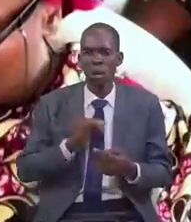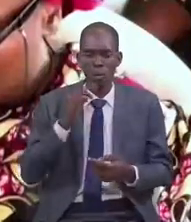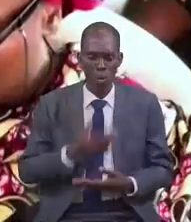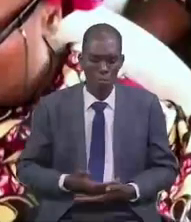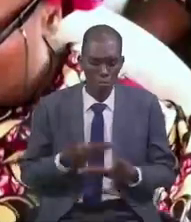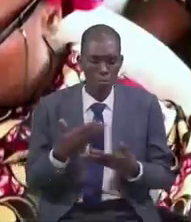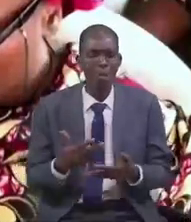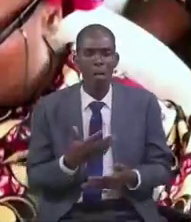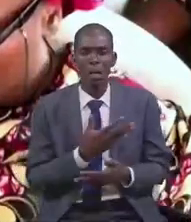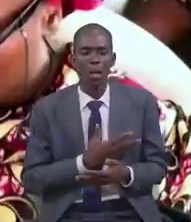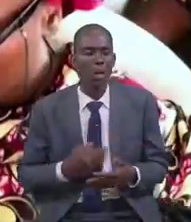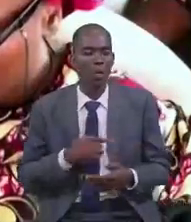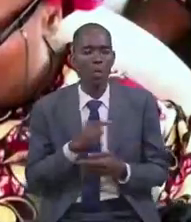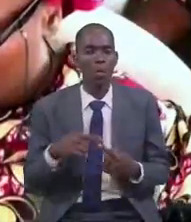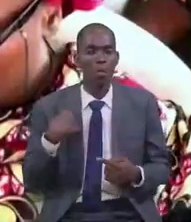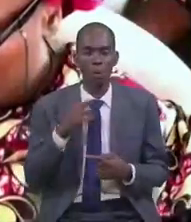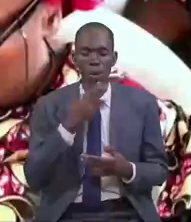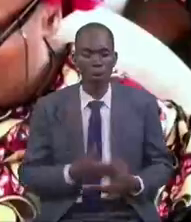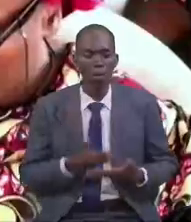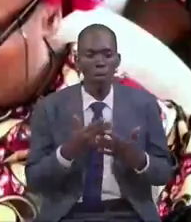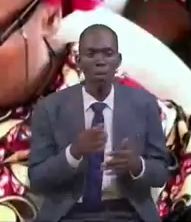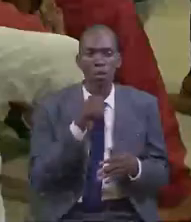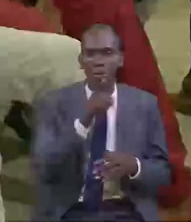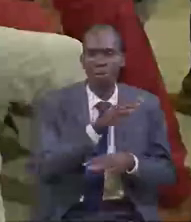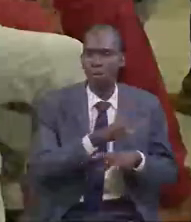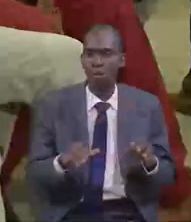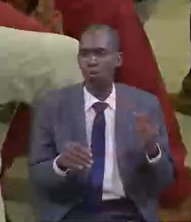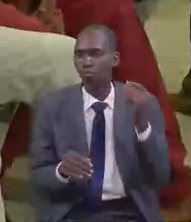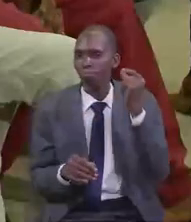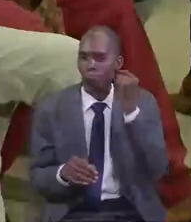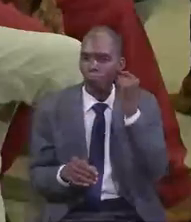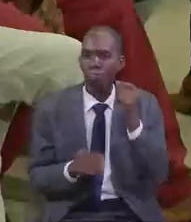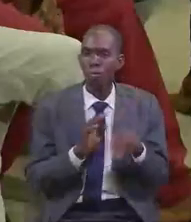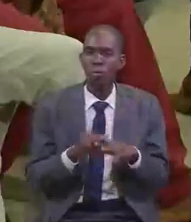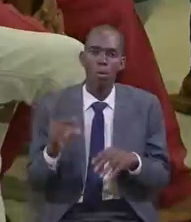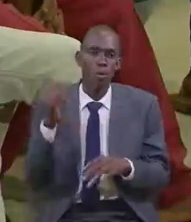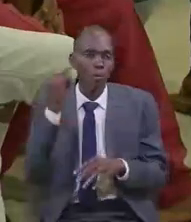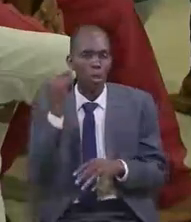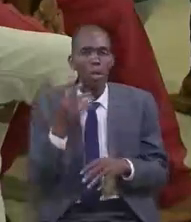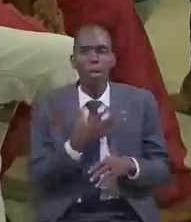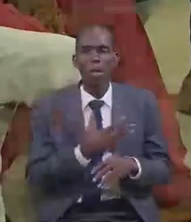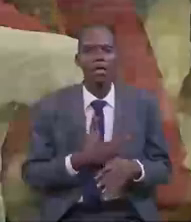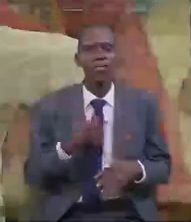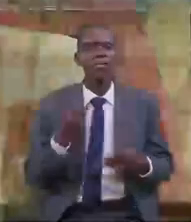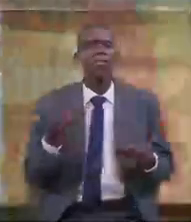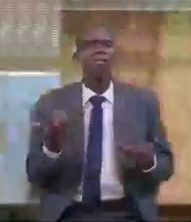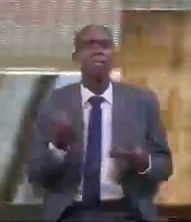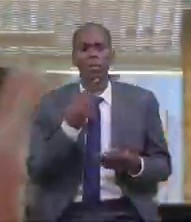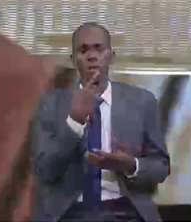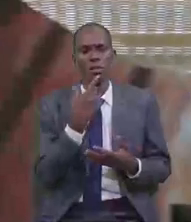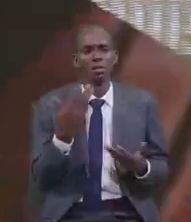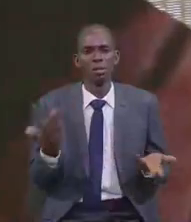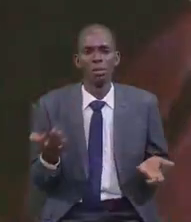ceci et cela là-bas. Et tu es allé mettre tu es allé percer là où les parents n'ont pas